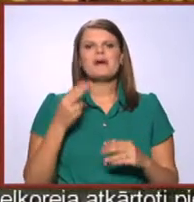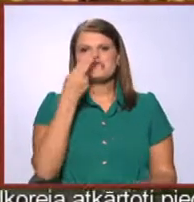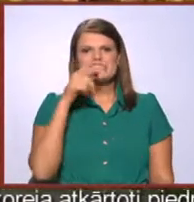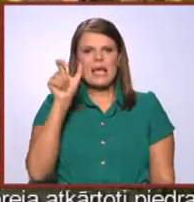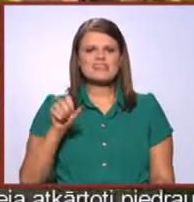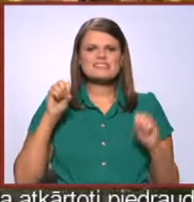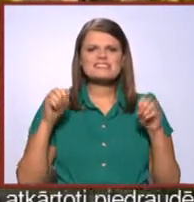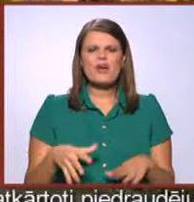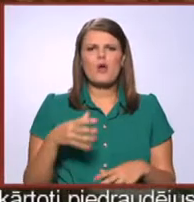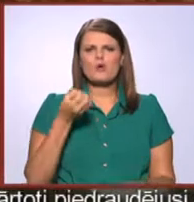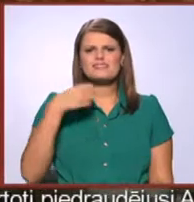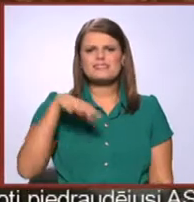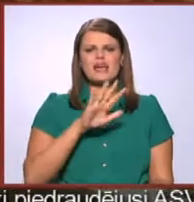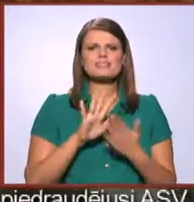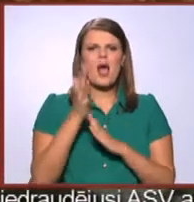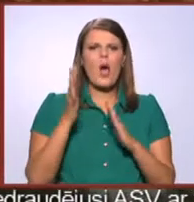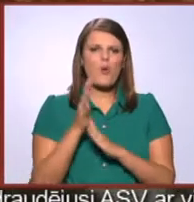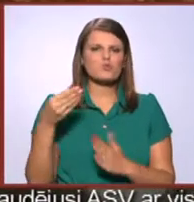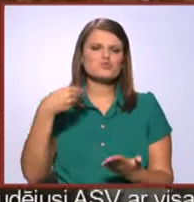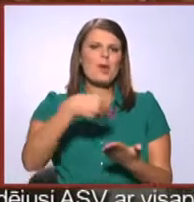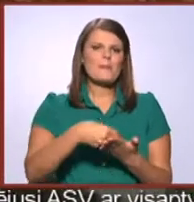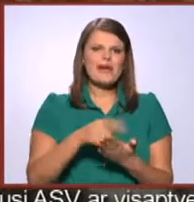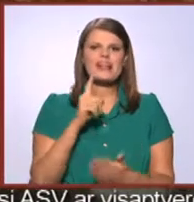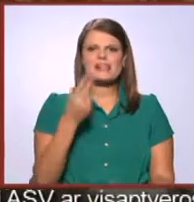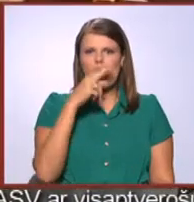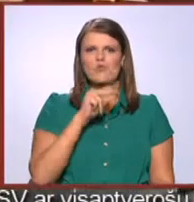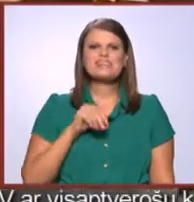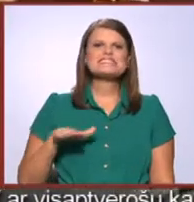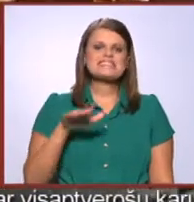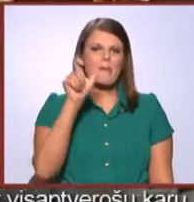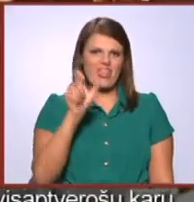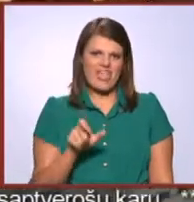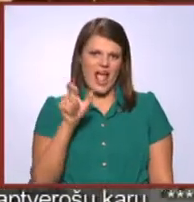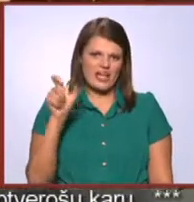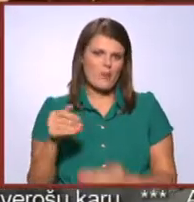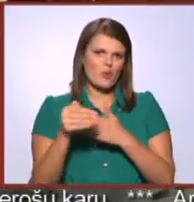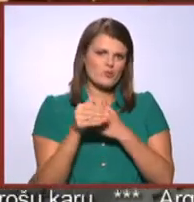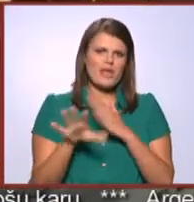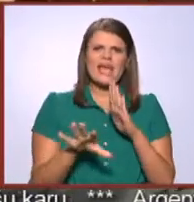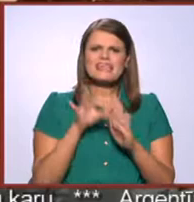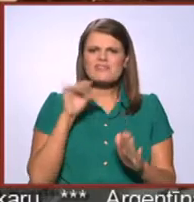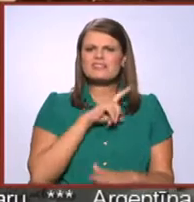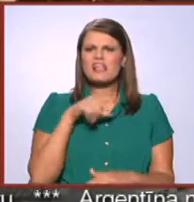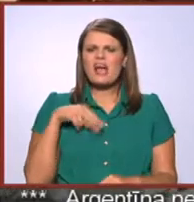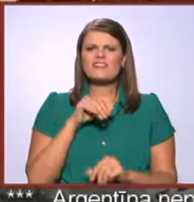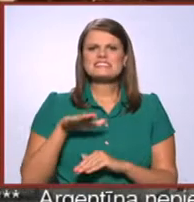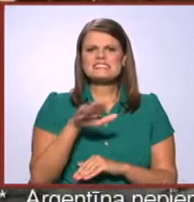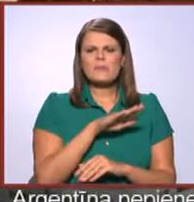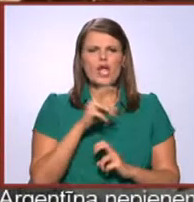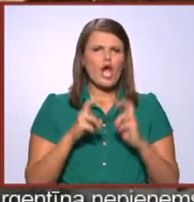dārza augļus, ogas un zaļumus iegādājas tikai no apkārtējiem zemniekiem. Man liekas, ka izvēlēties Latvijas zemnieku ražojumu. Mēs tā